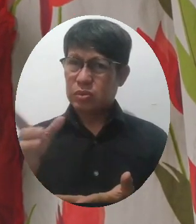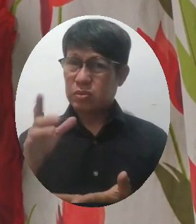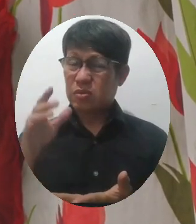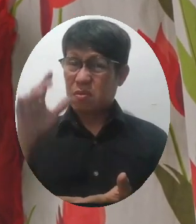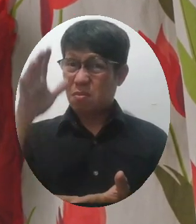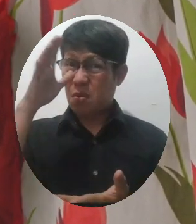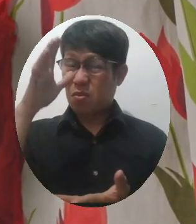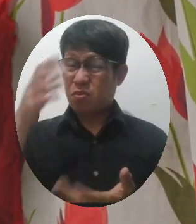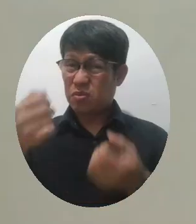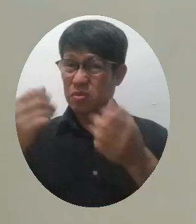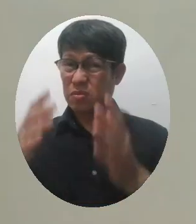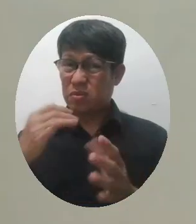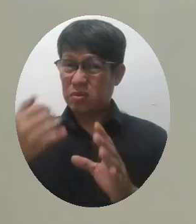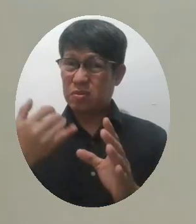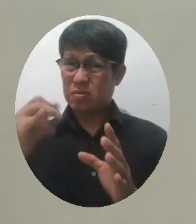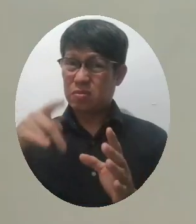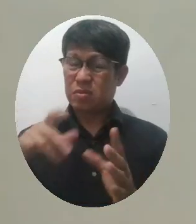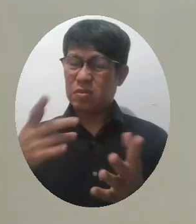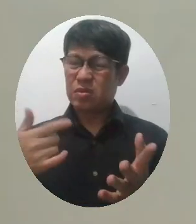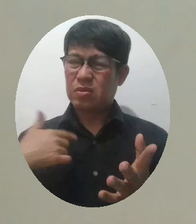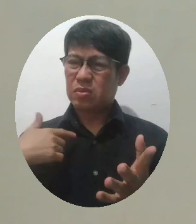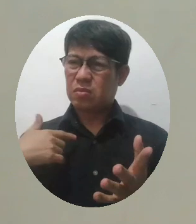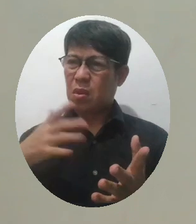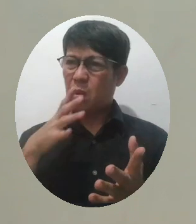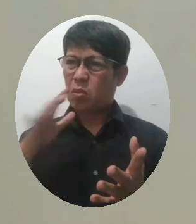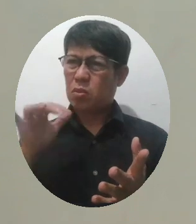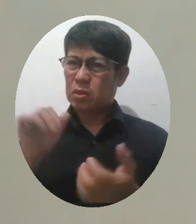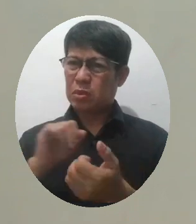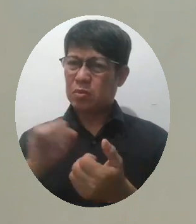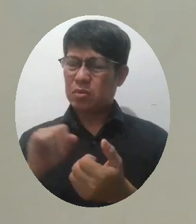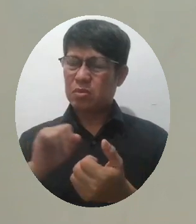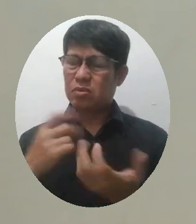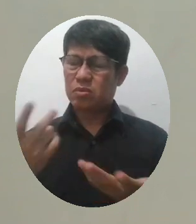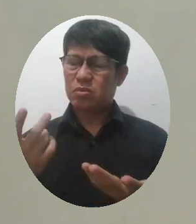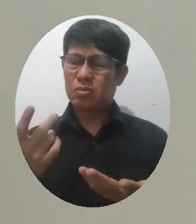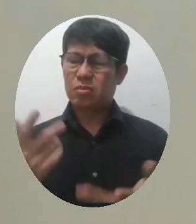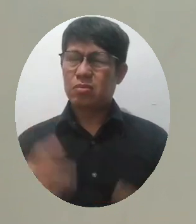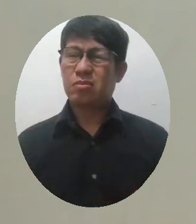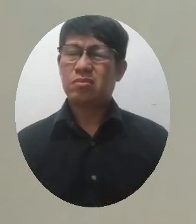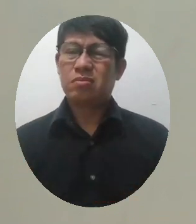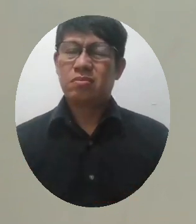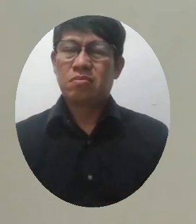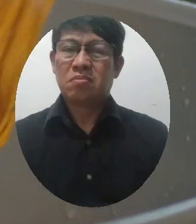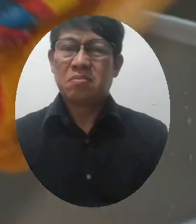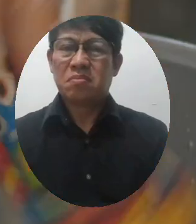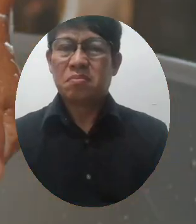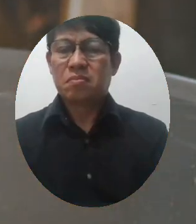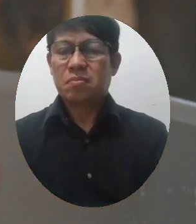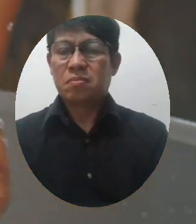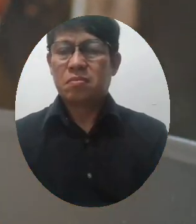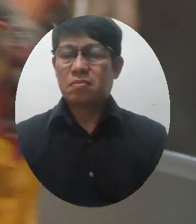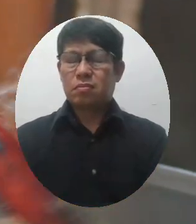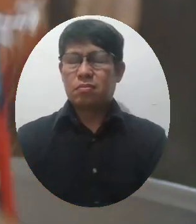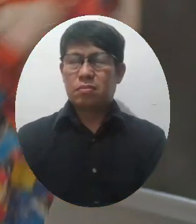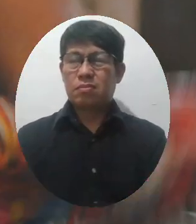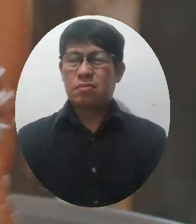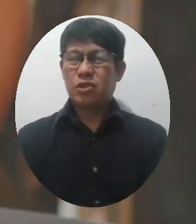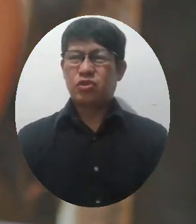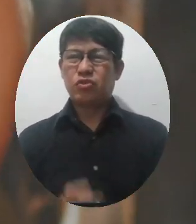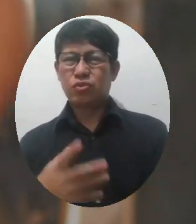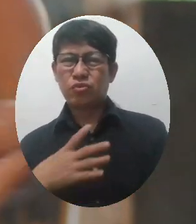Kasi tatay ko jeepney driver lang. Tapos nanay ko naglalabada rin dati. Na ganyan din pag nangangatulong din.